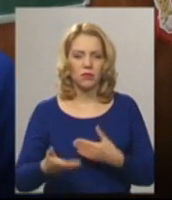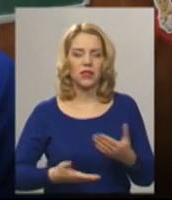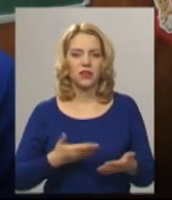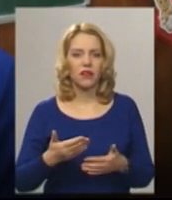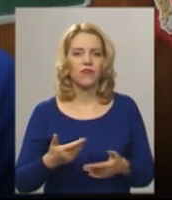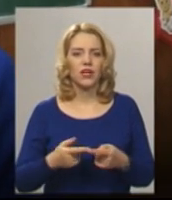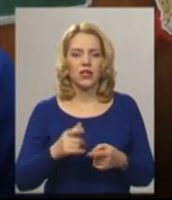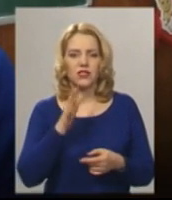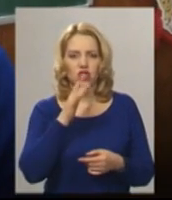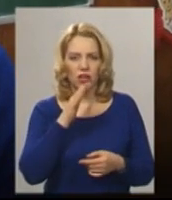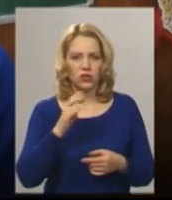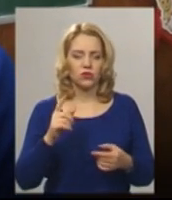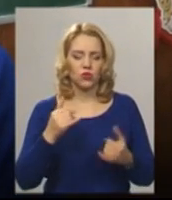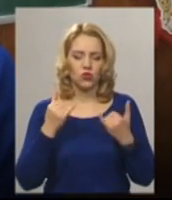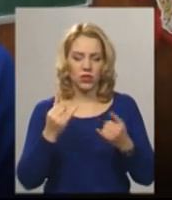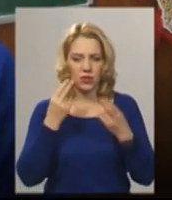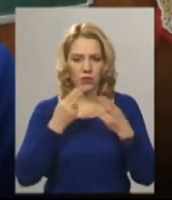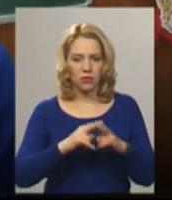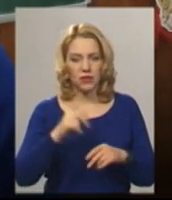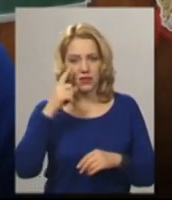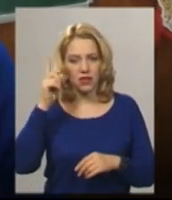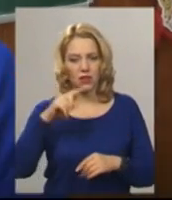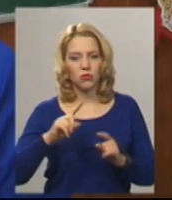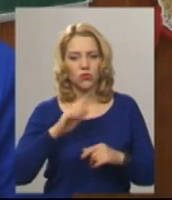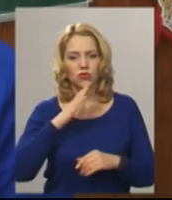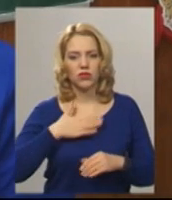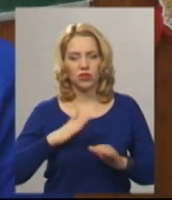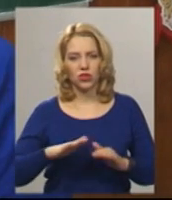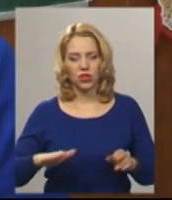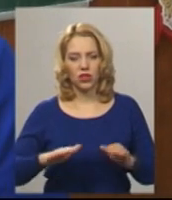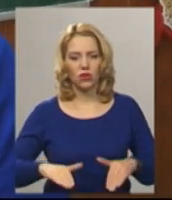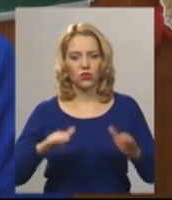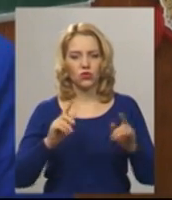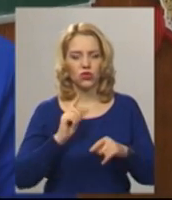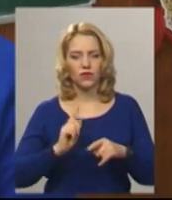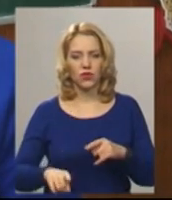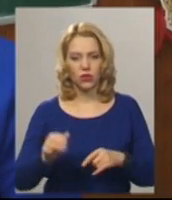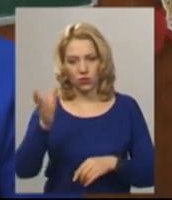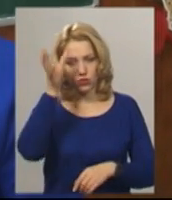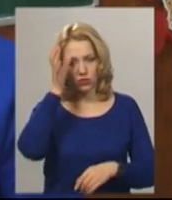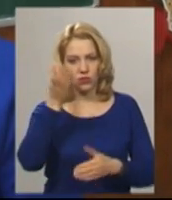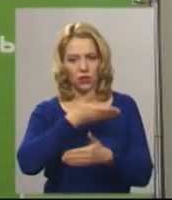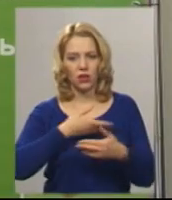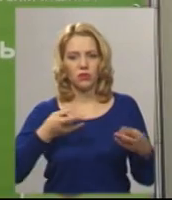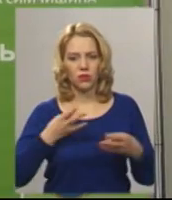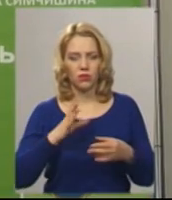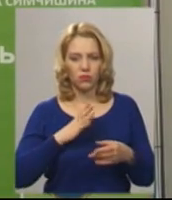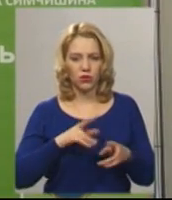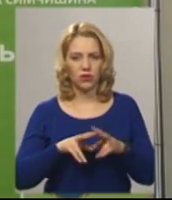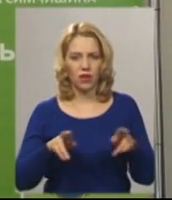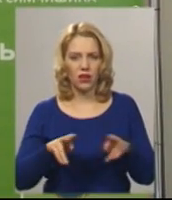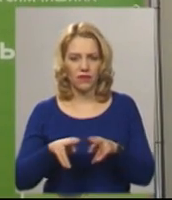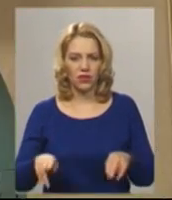з сучасними технологіями і з знаннями, тому що наші дітки ростуть дуже швидко, дуже розумні, і нам потрібно бути на рівні.